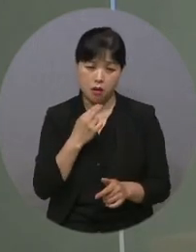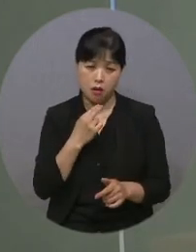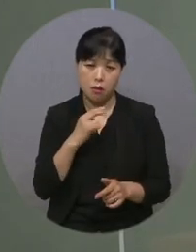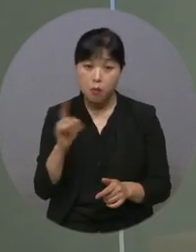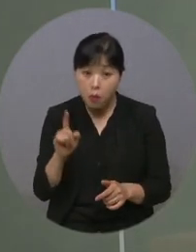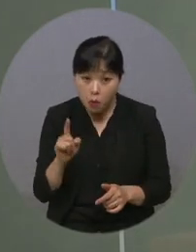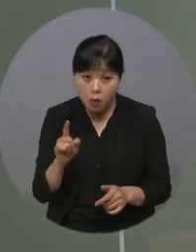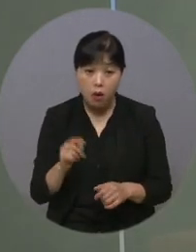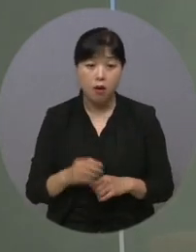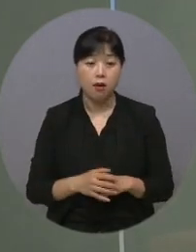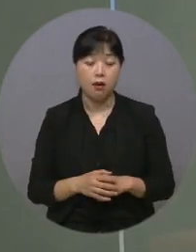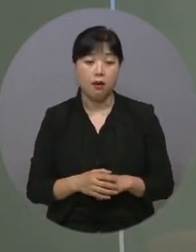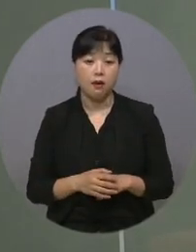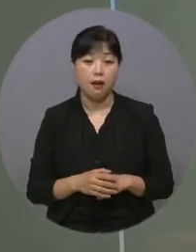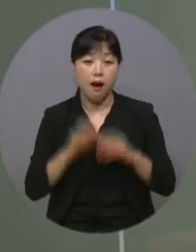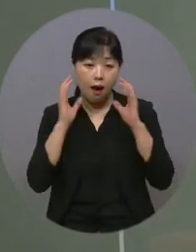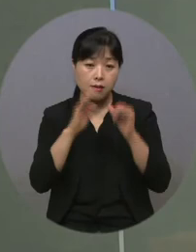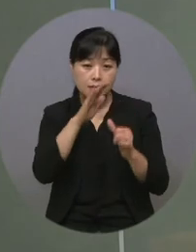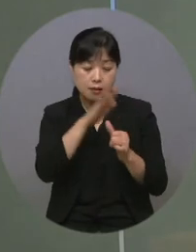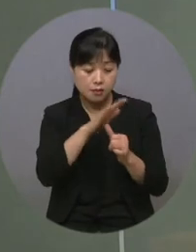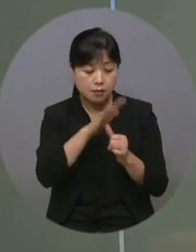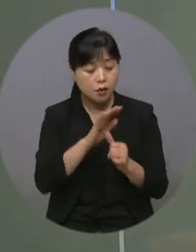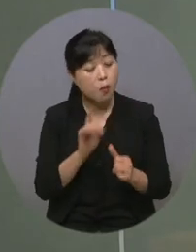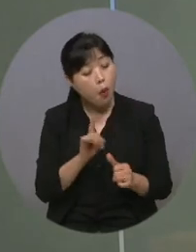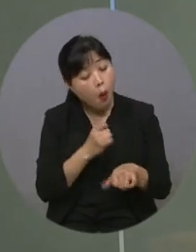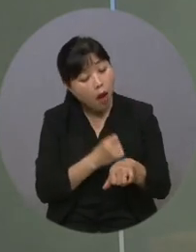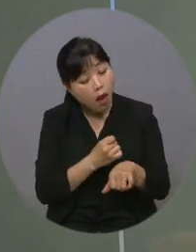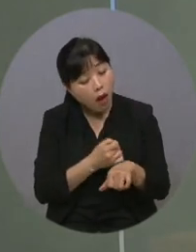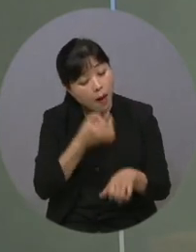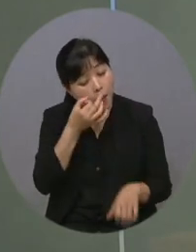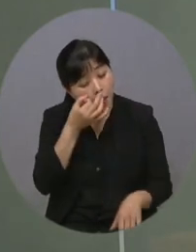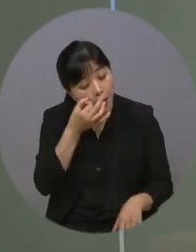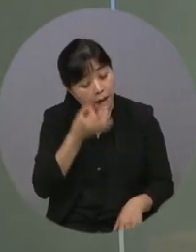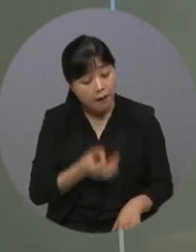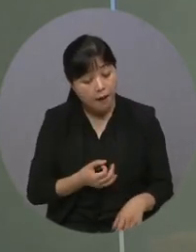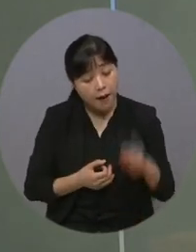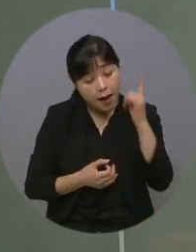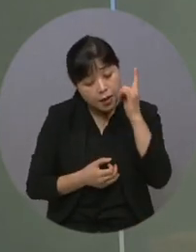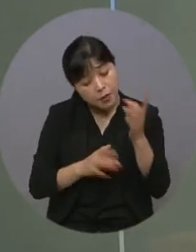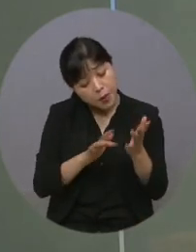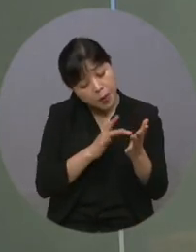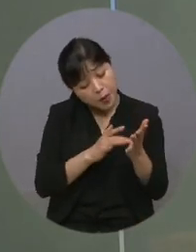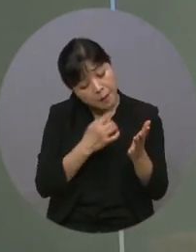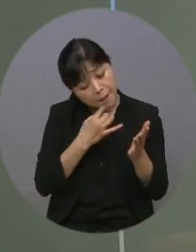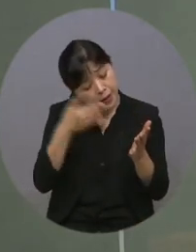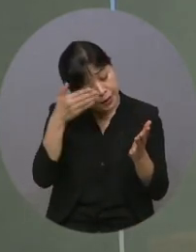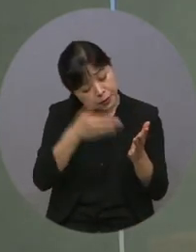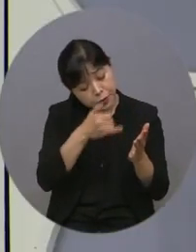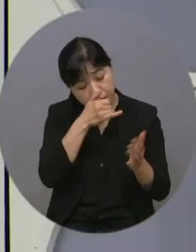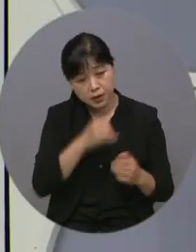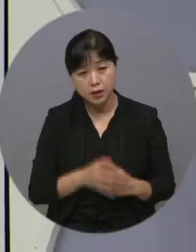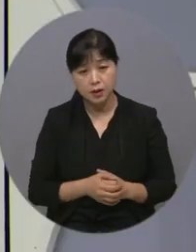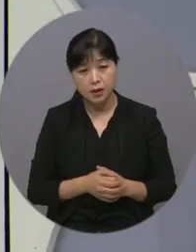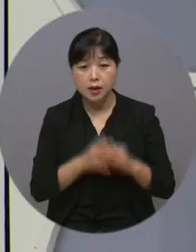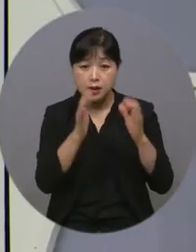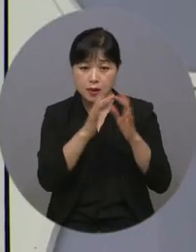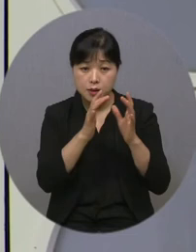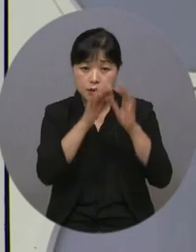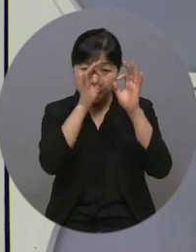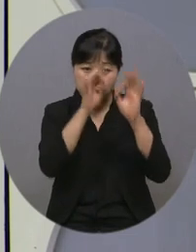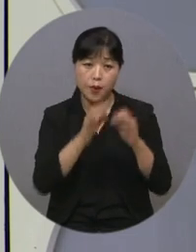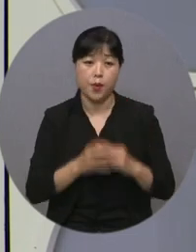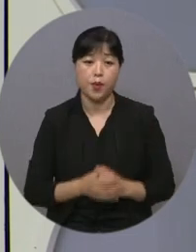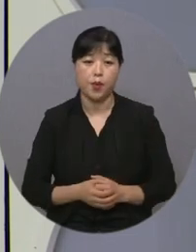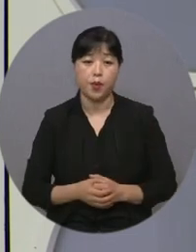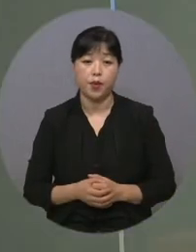애들이 뭘 하나 들여다보면은 스마트폰만 보고 있어요. 그 인터넷 들여다보고 있고